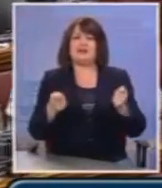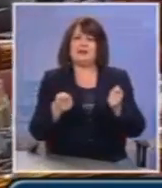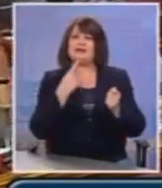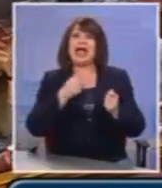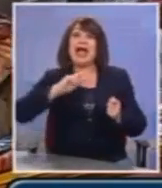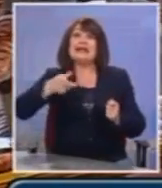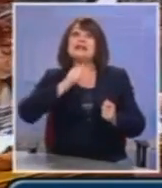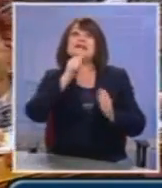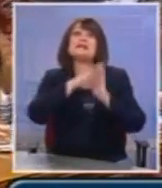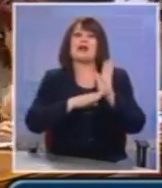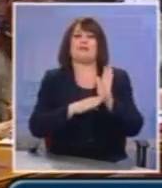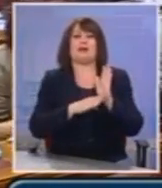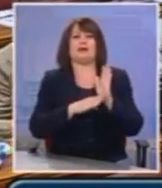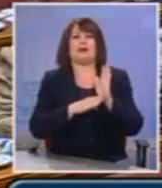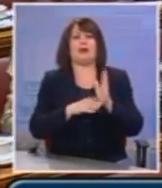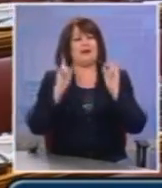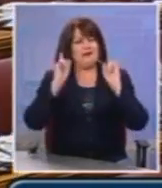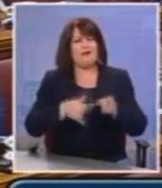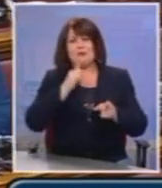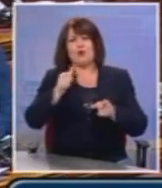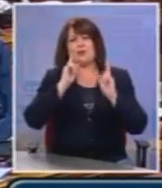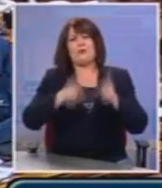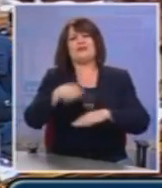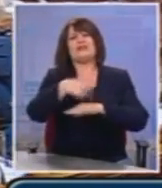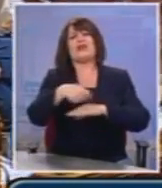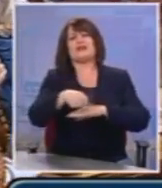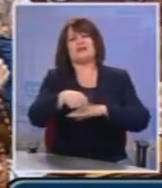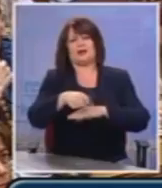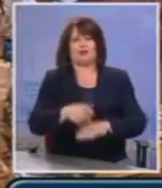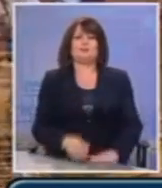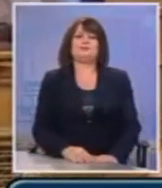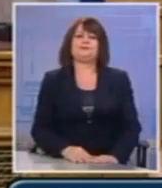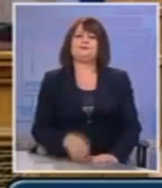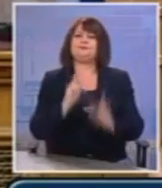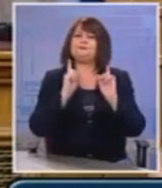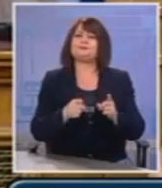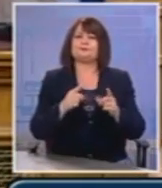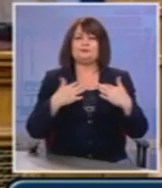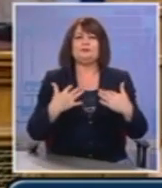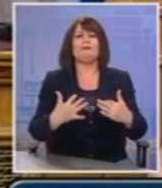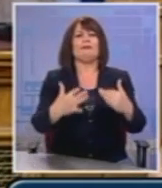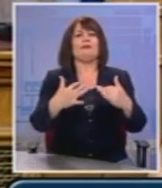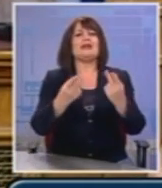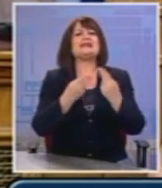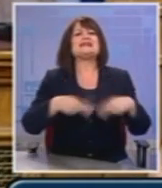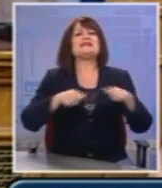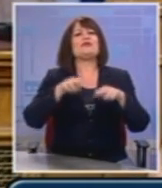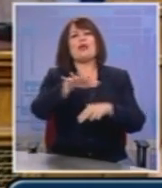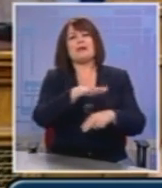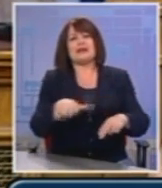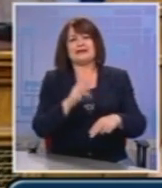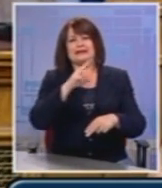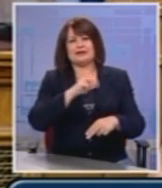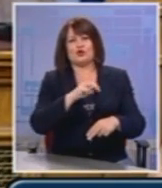αντισυνταγματικά με αμετάκλητα δικαστικές αποφάσεις συγκεκριμένα η απόφαση της ολομέλειας του συμβούλιου της επικρατείας